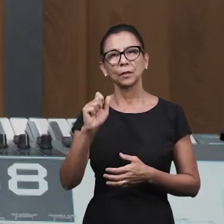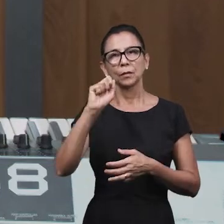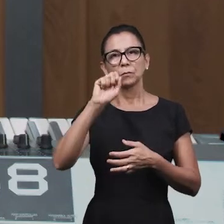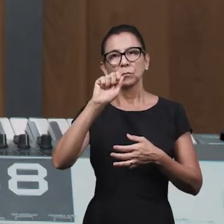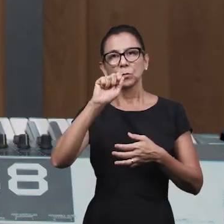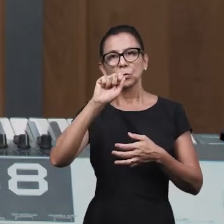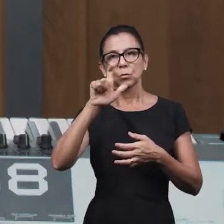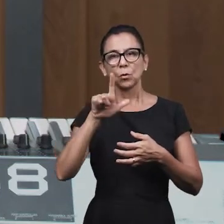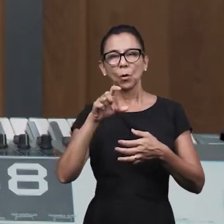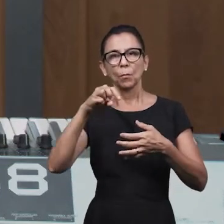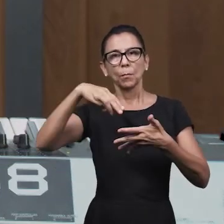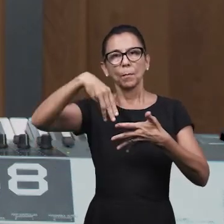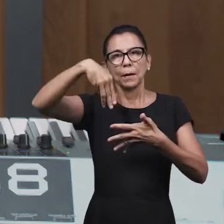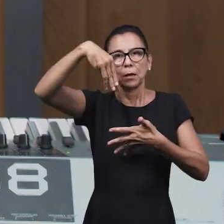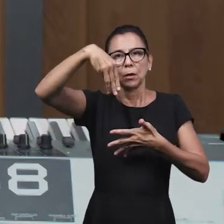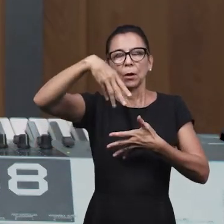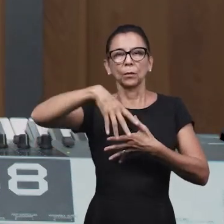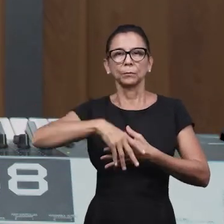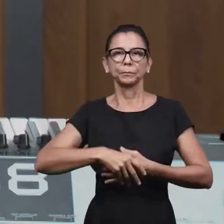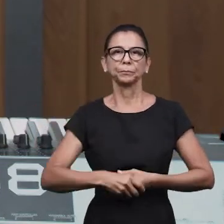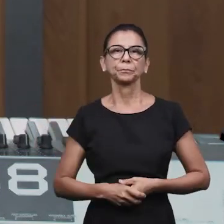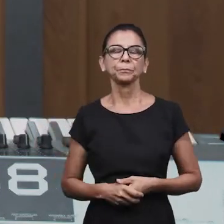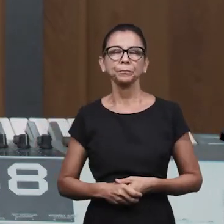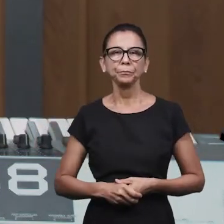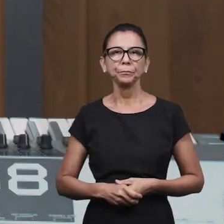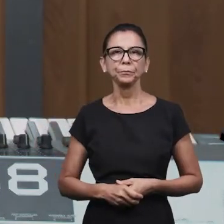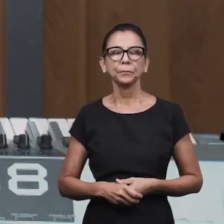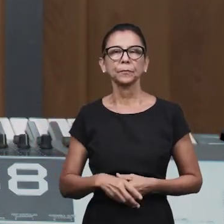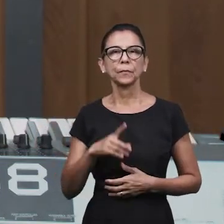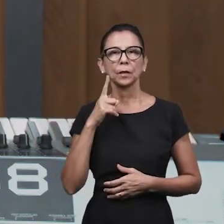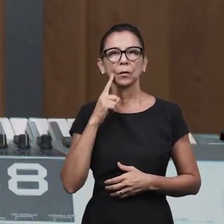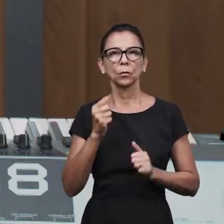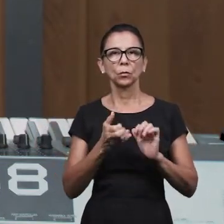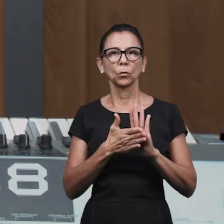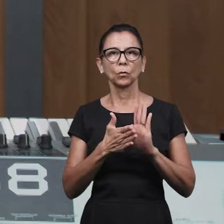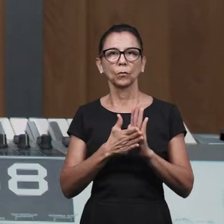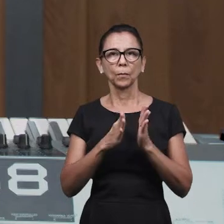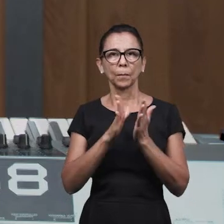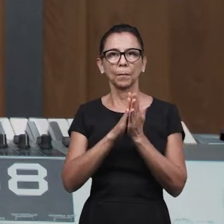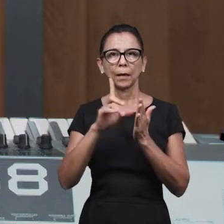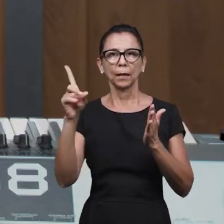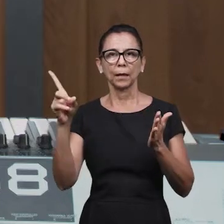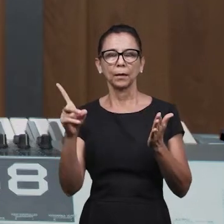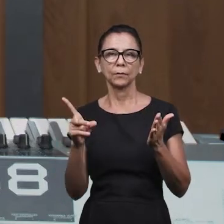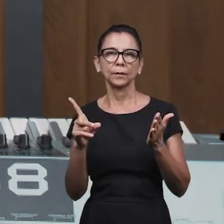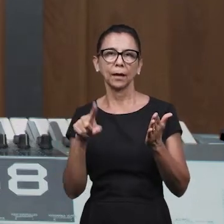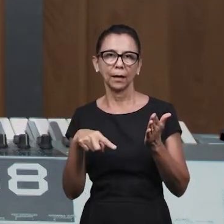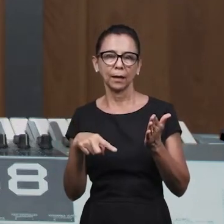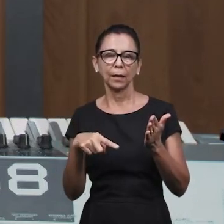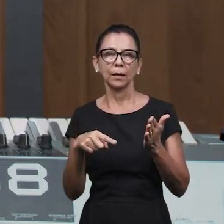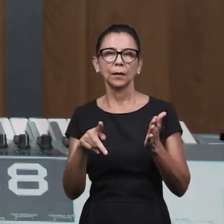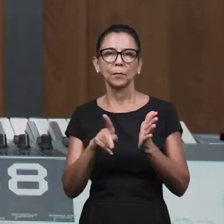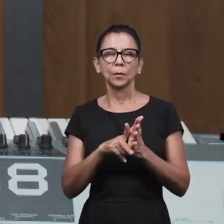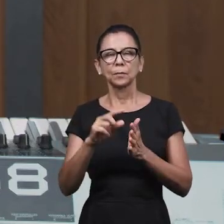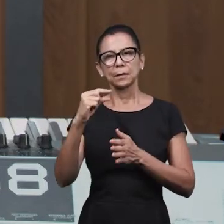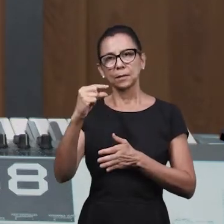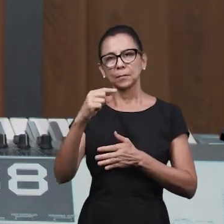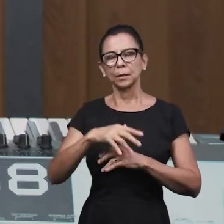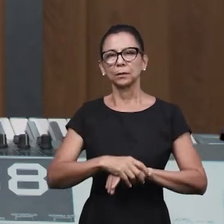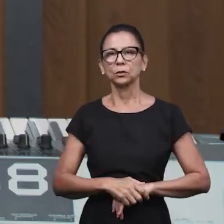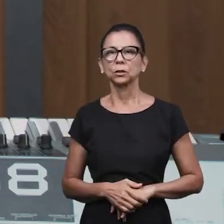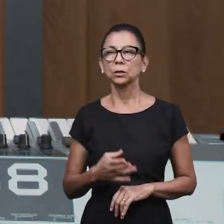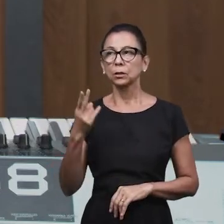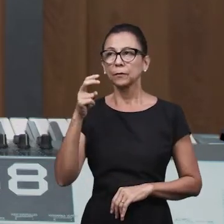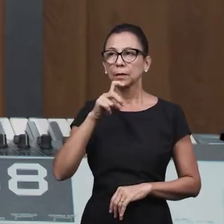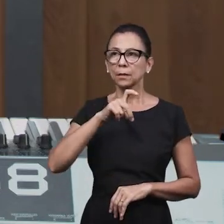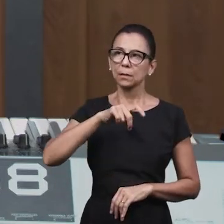gamme de sol majeur et la louange, ta parole est la sémence. Nous allons voir ici au tableau la gamme de